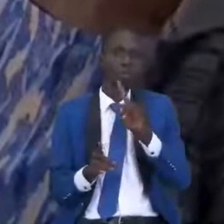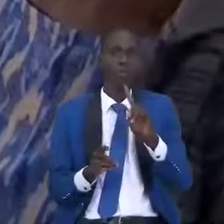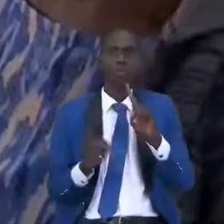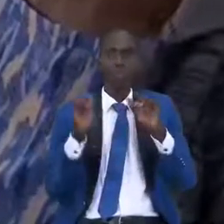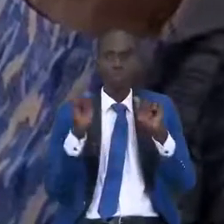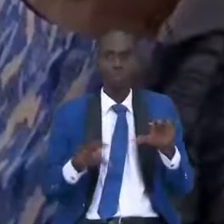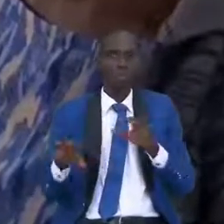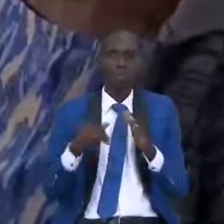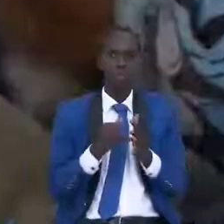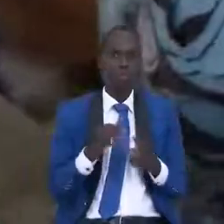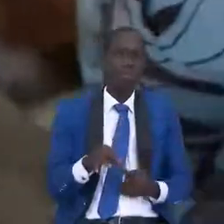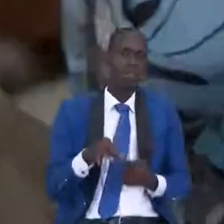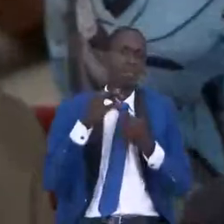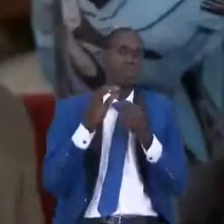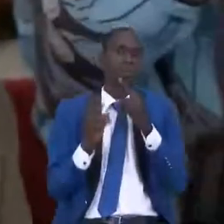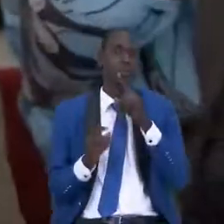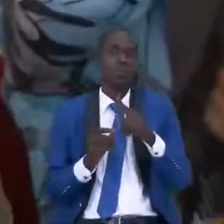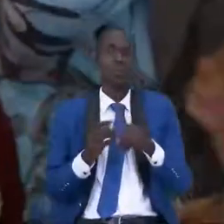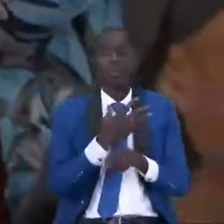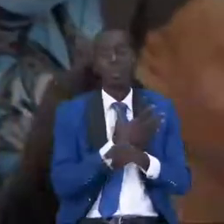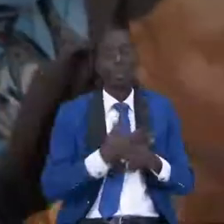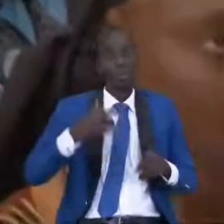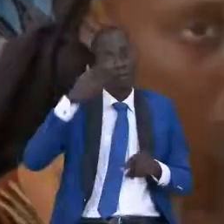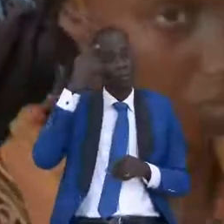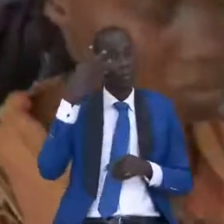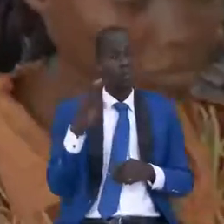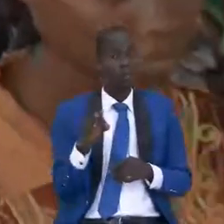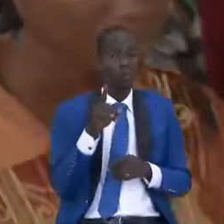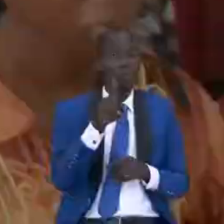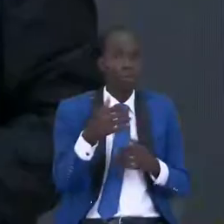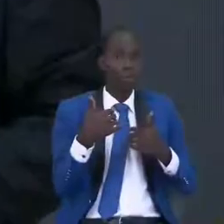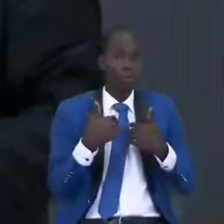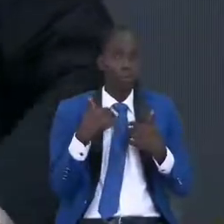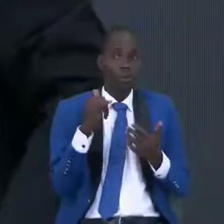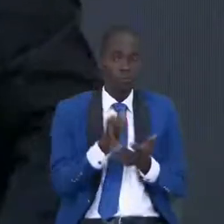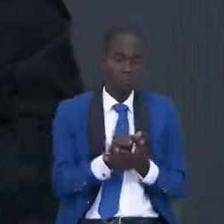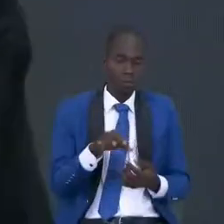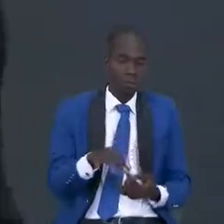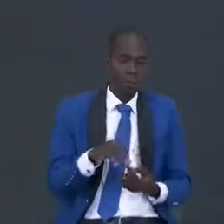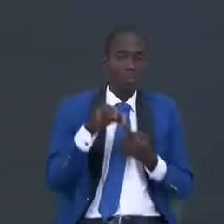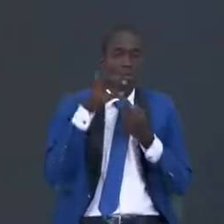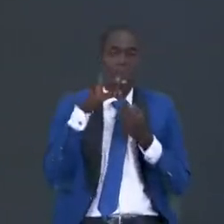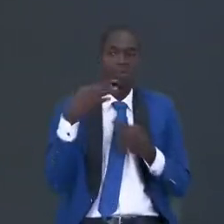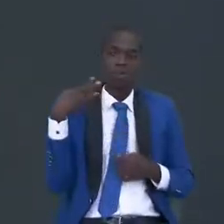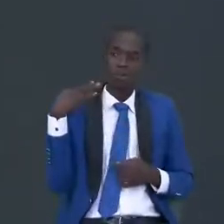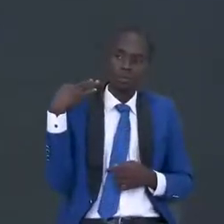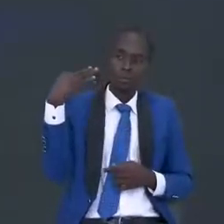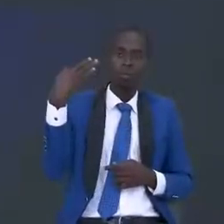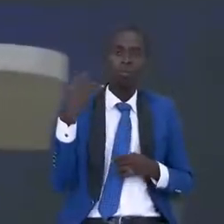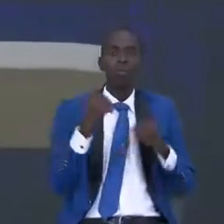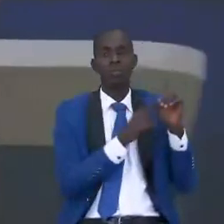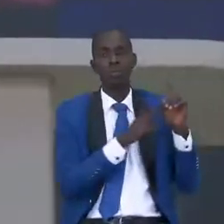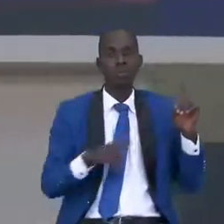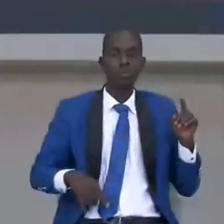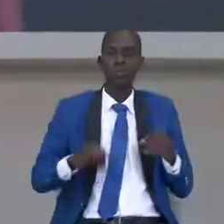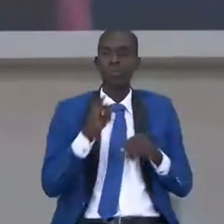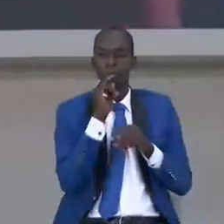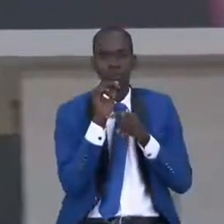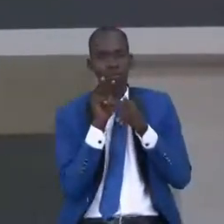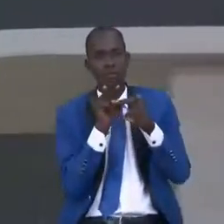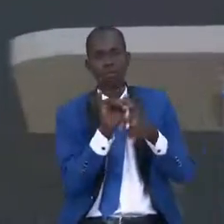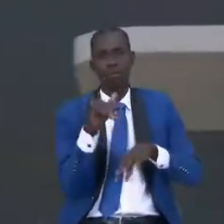personne ne peut le faire sauf toi. Et parce que tu as cette position unique, le Seigneur te